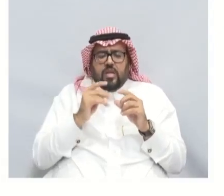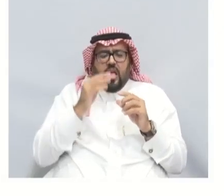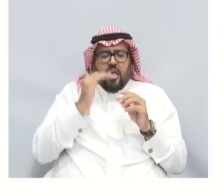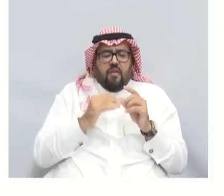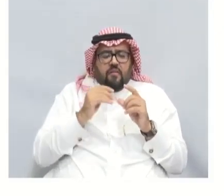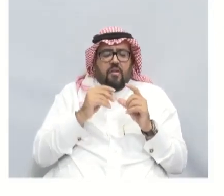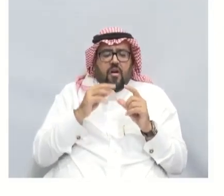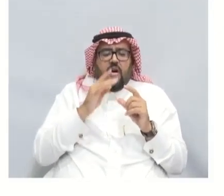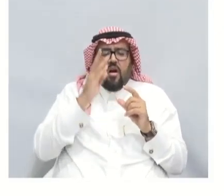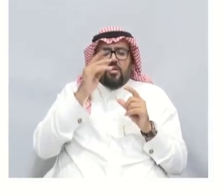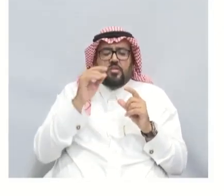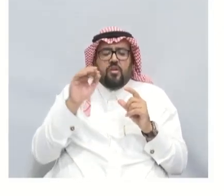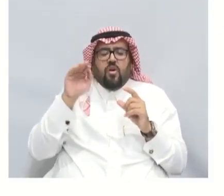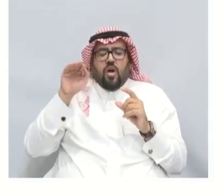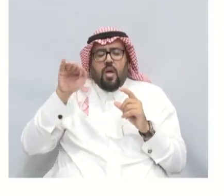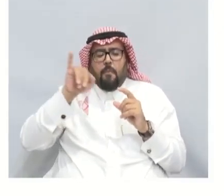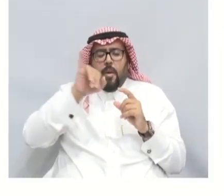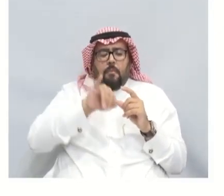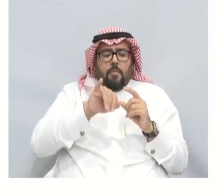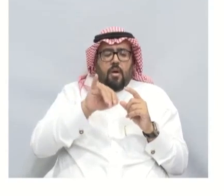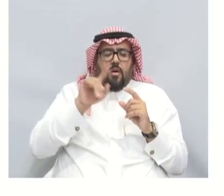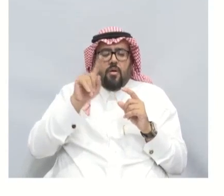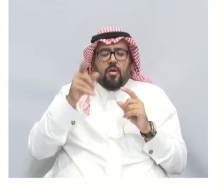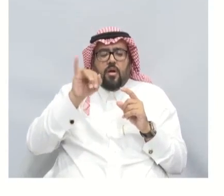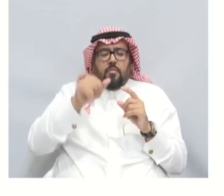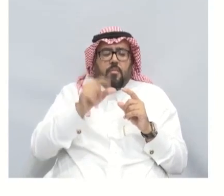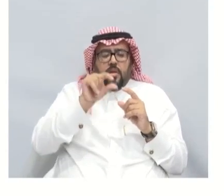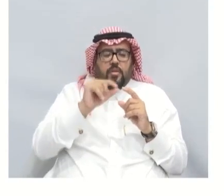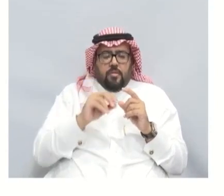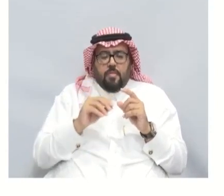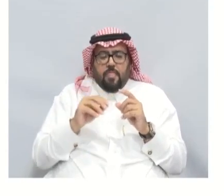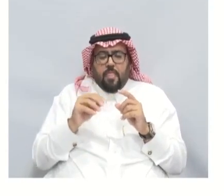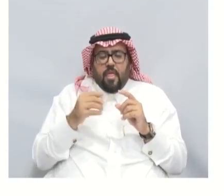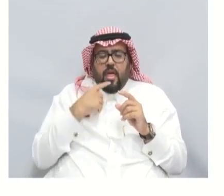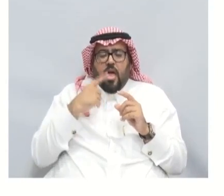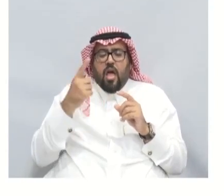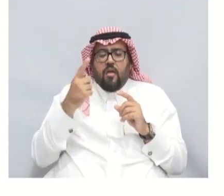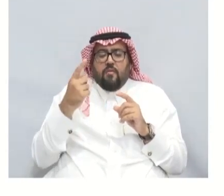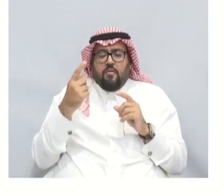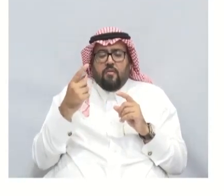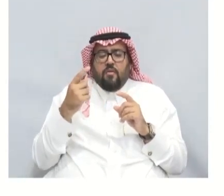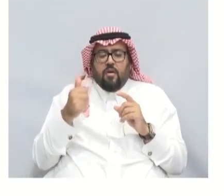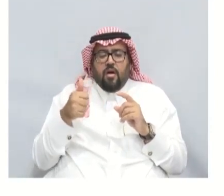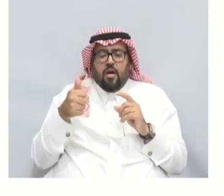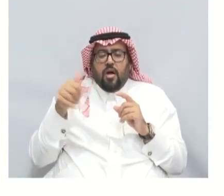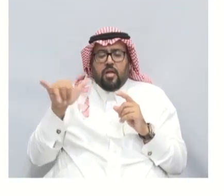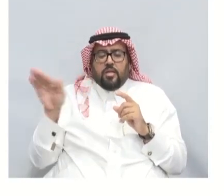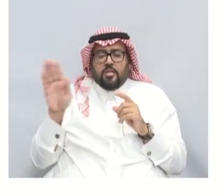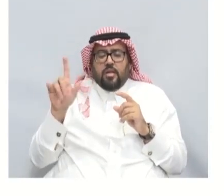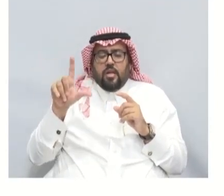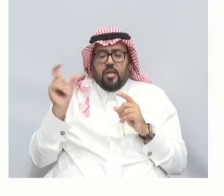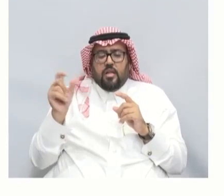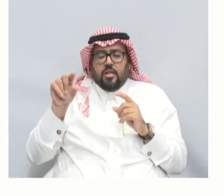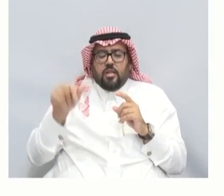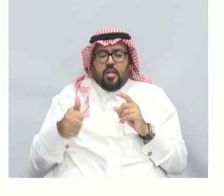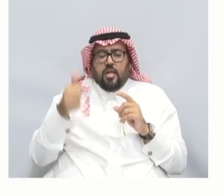وحمم وبركان. أيضا لدينا عام 1973 بأيسلندا، نوع البركان